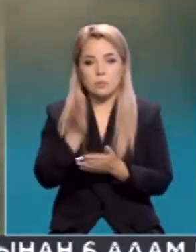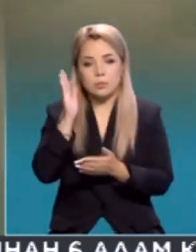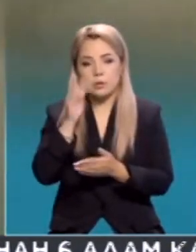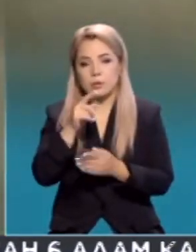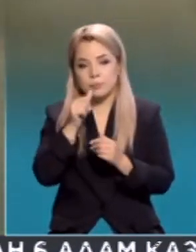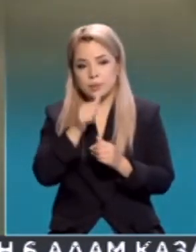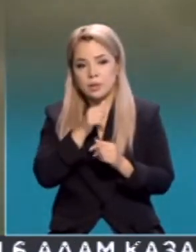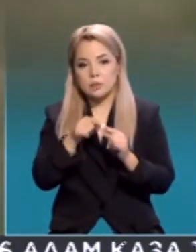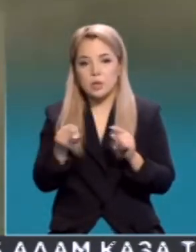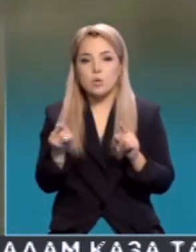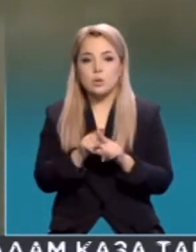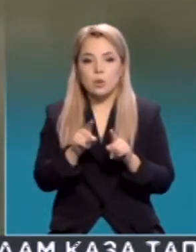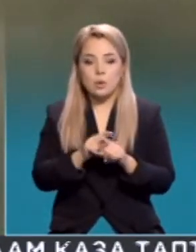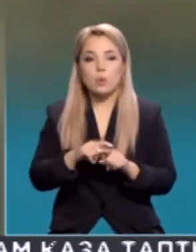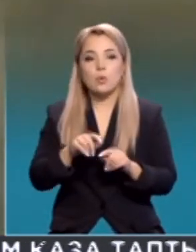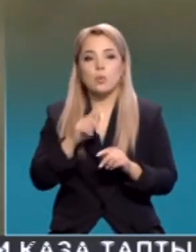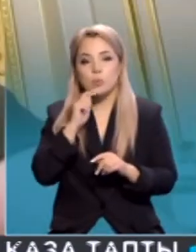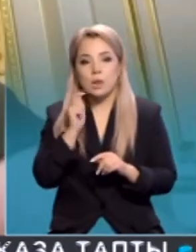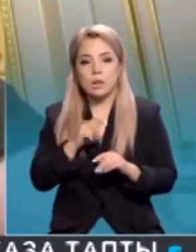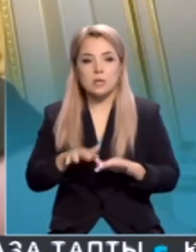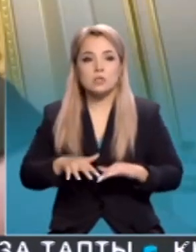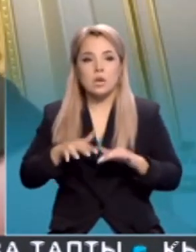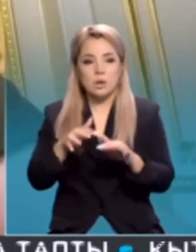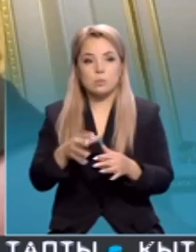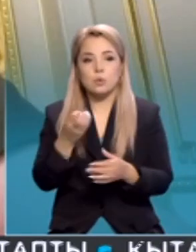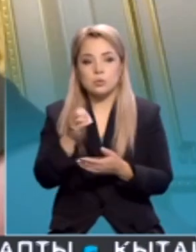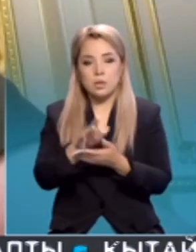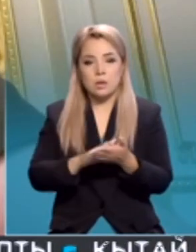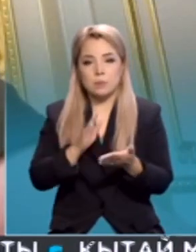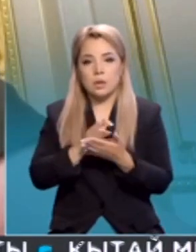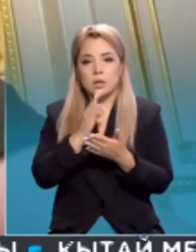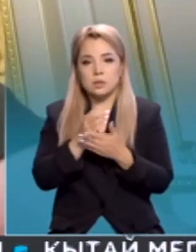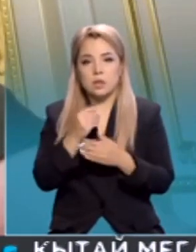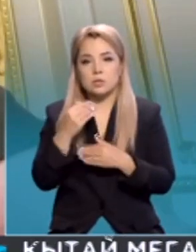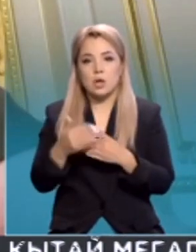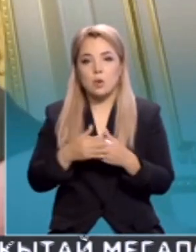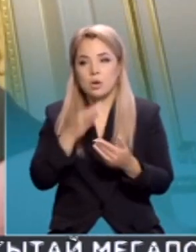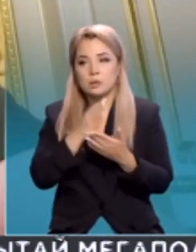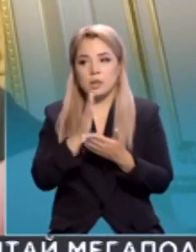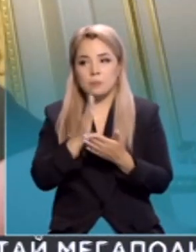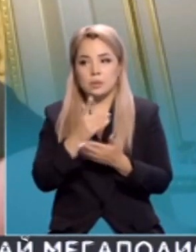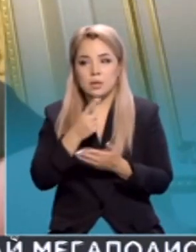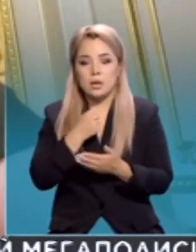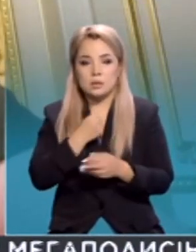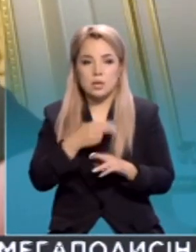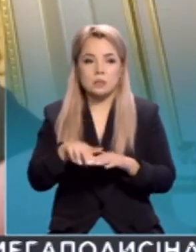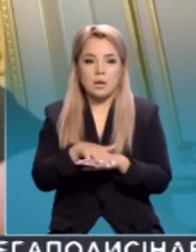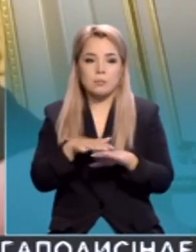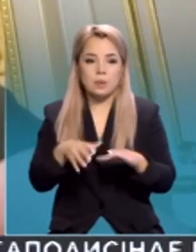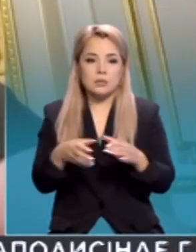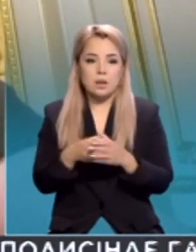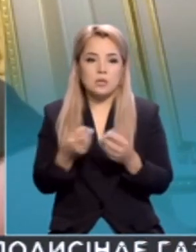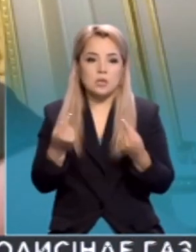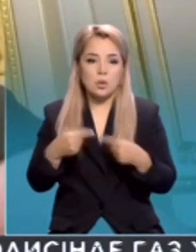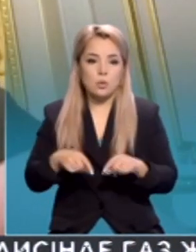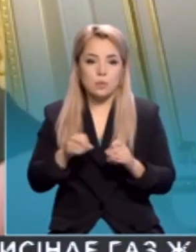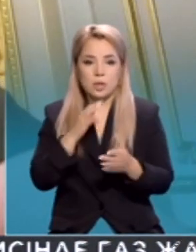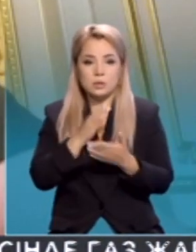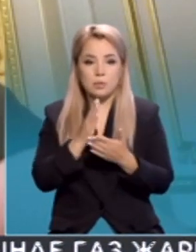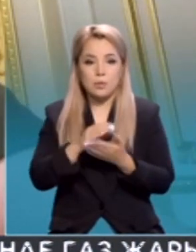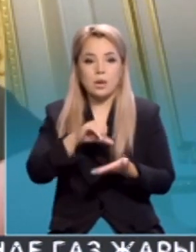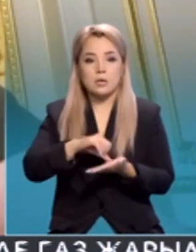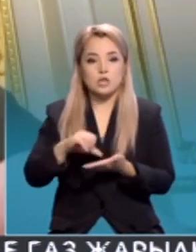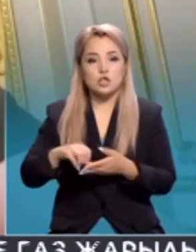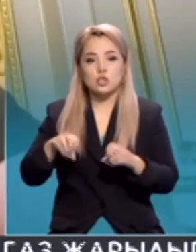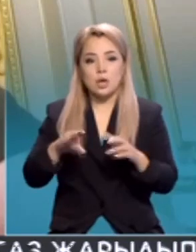Ресейдің Украинаға шабуылы баяулайды, себебі армияның ресурстары таусылуға жақын. Сонымен бірге бүгін Еуроодақ Киевке кандидат мәртебесін беруге